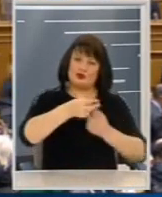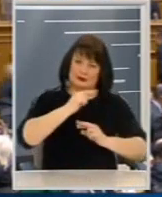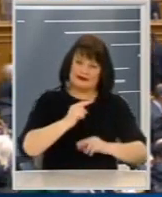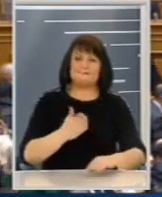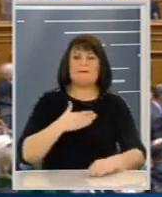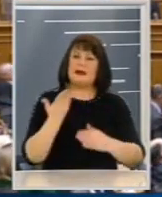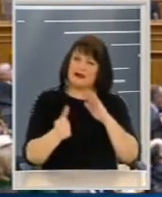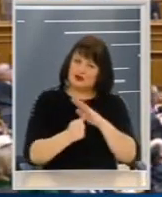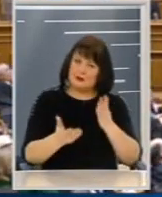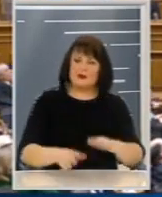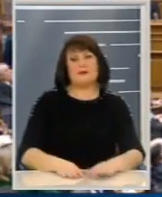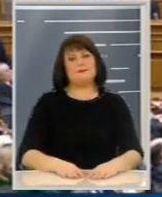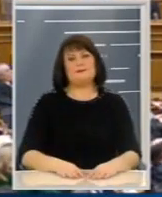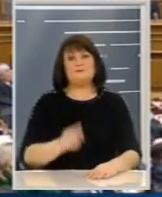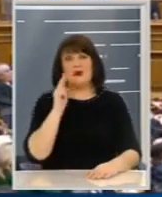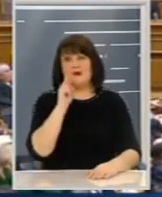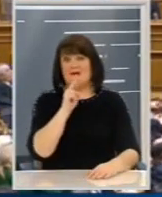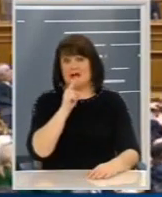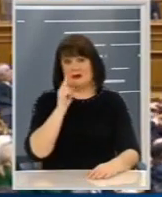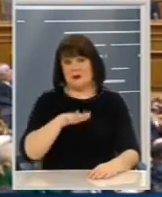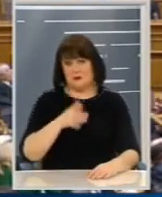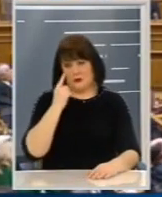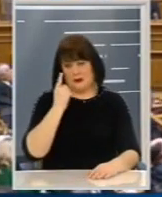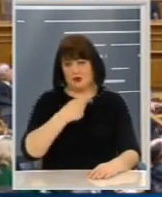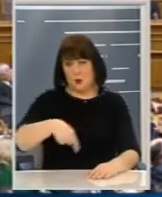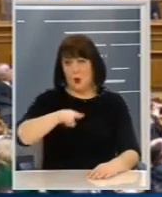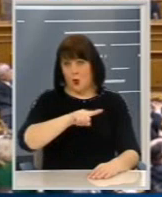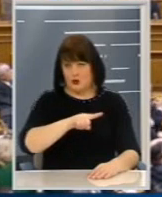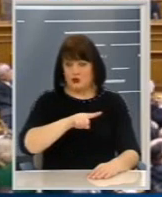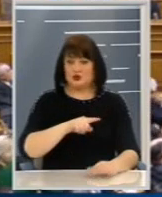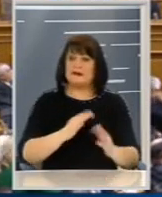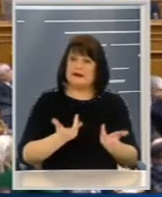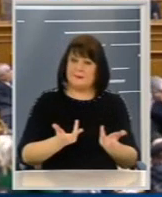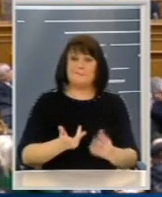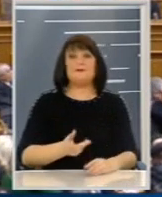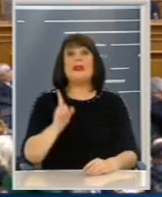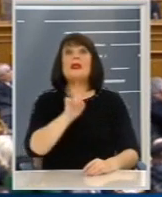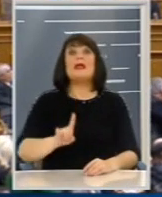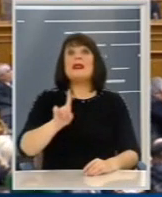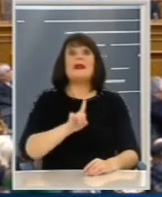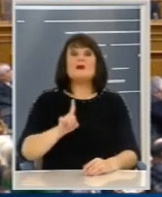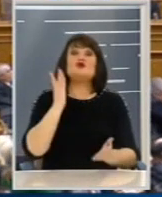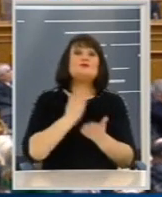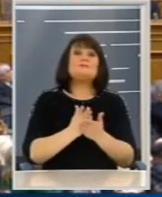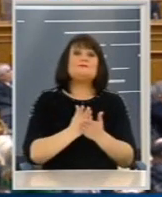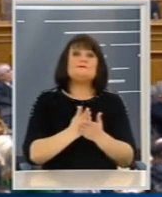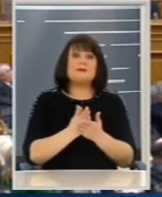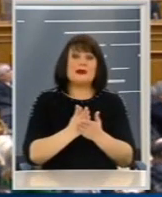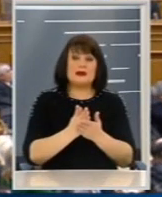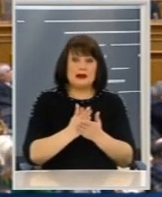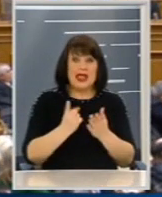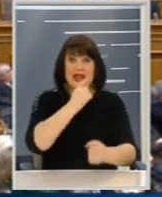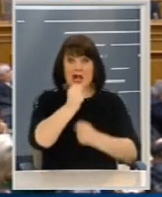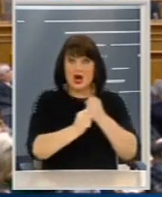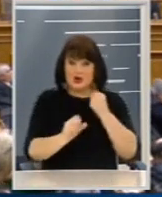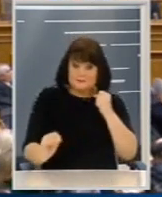Είναι, νομίζω, σε όλους μας προφανές, τόσο από το γεγονός ότι ο κύριος Μητσοτάκης επέλεξε ένα χρόνο μετά την εκλογή